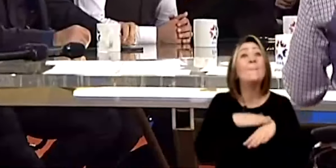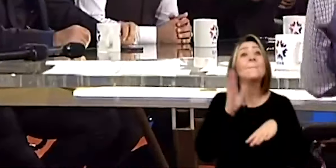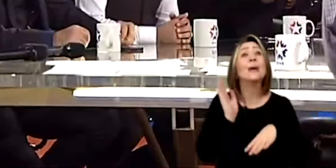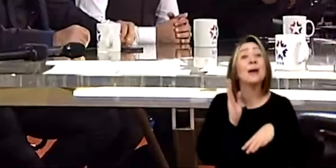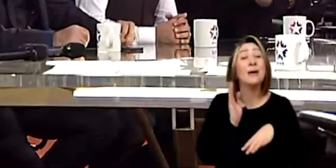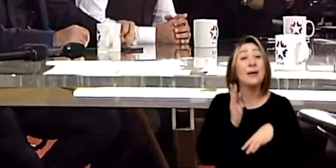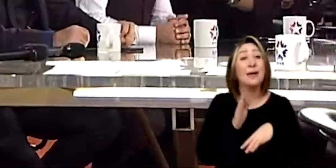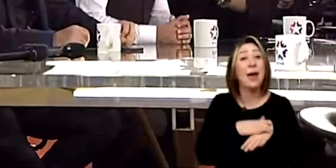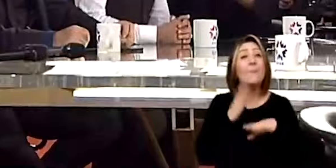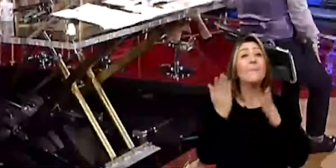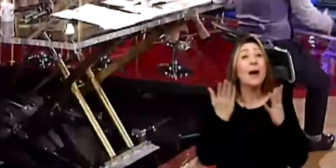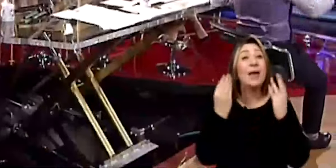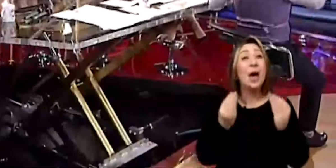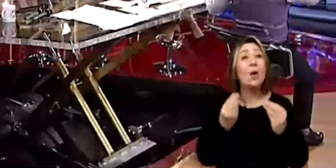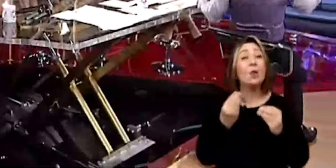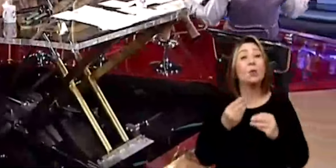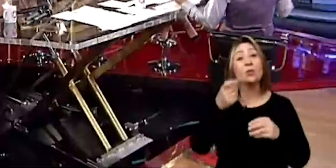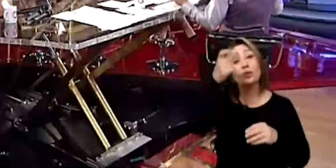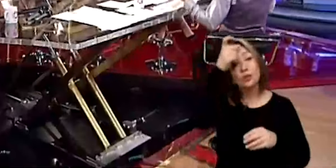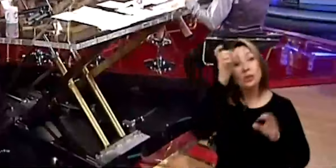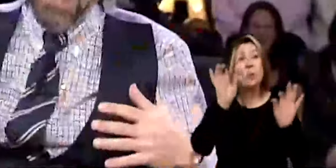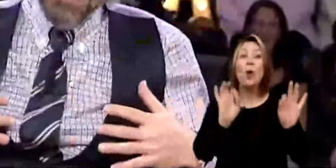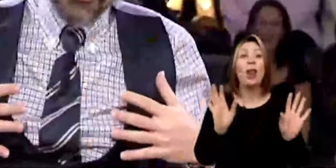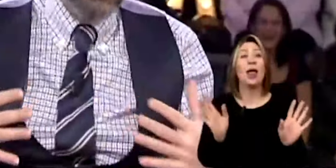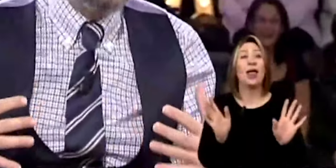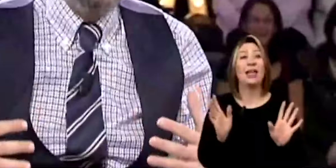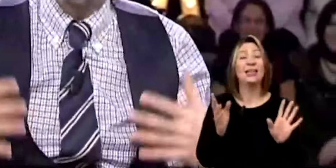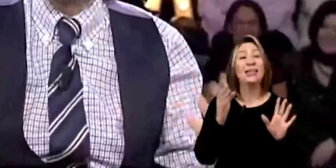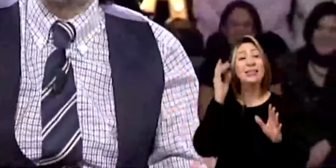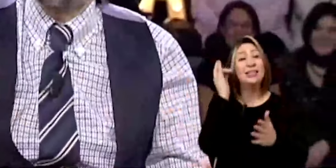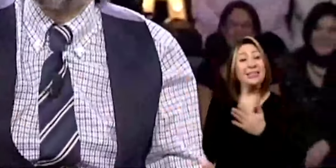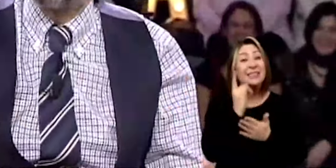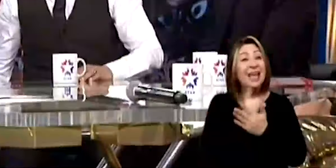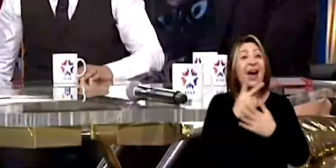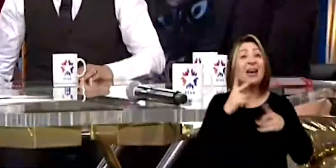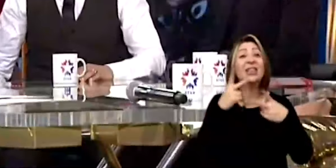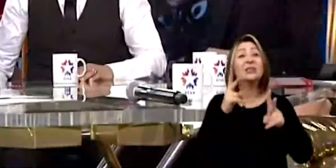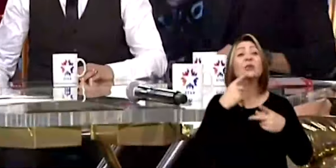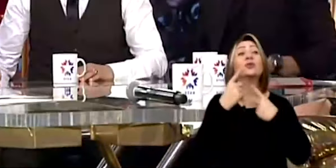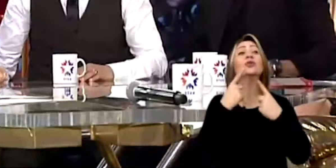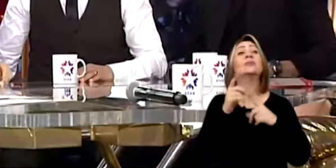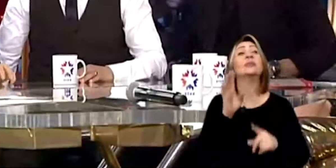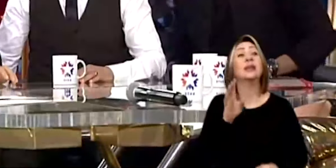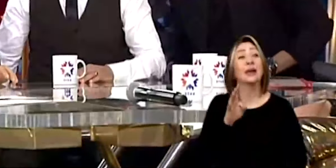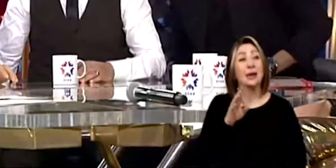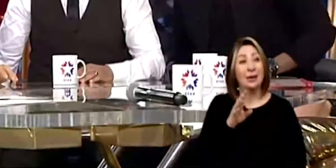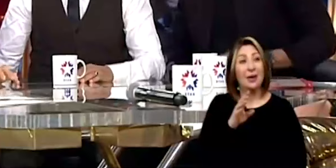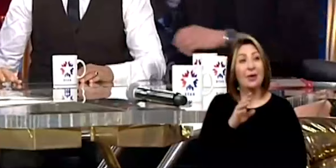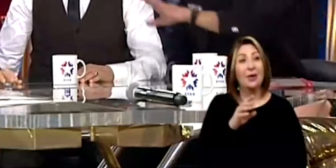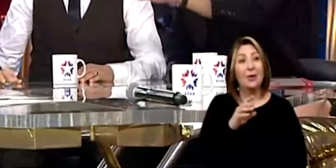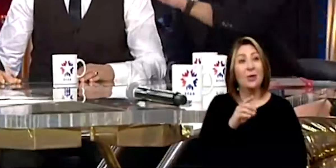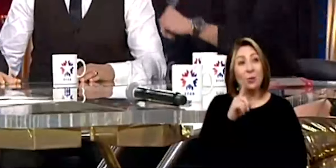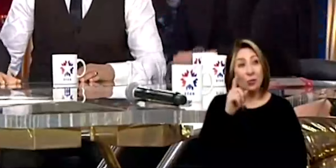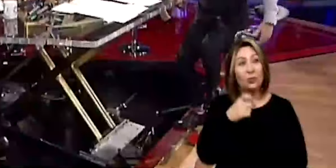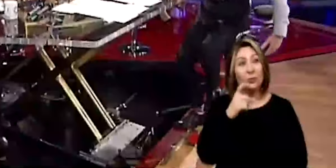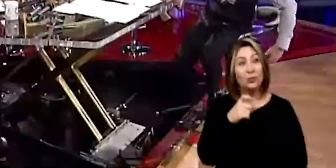yapmayın. Yahu yapmayın işte. Türkçe böyle yani abi, cinsellik abi, açık açık konuşulmayınca ha, işte sandalyenin